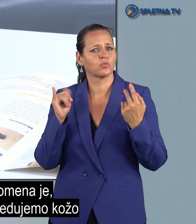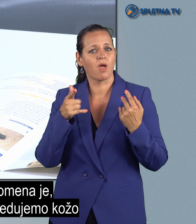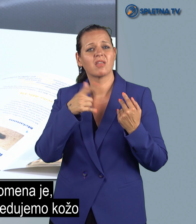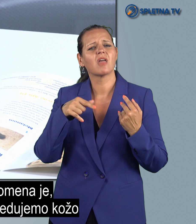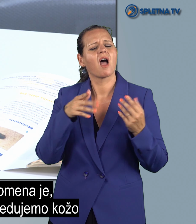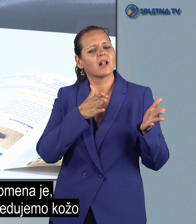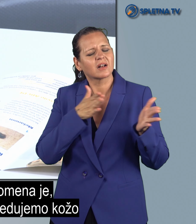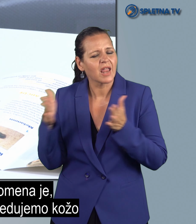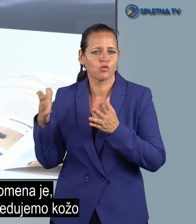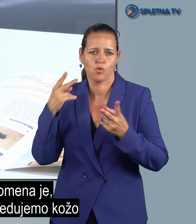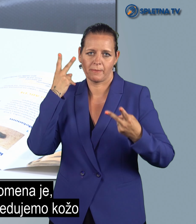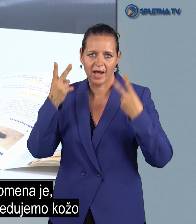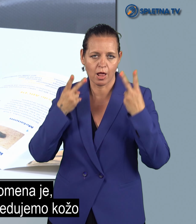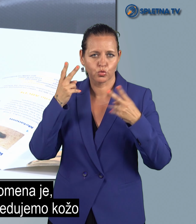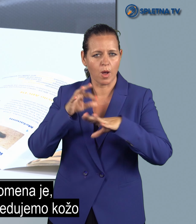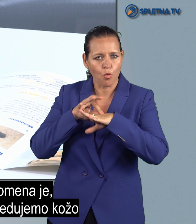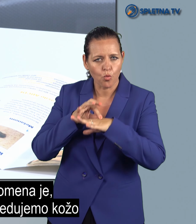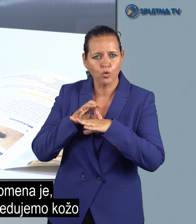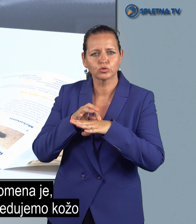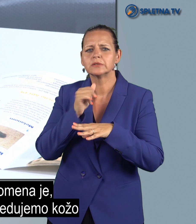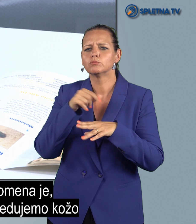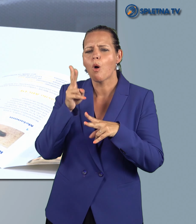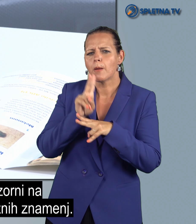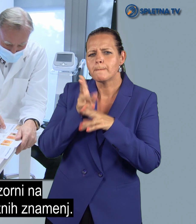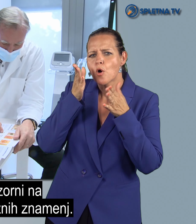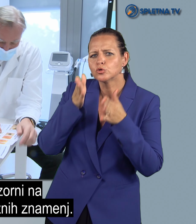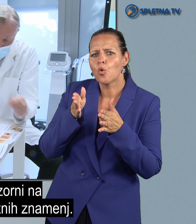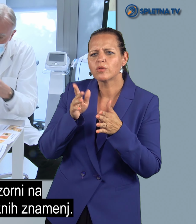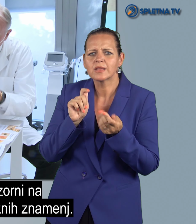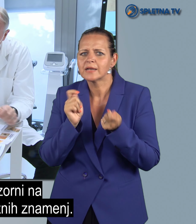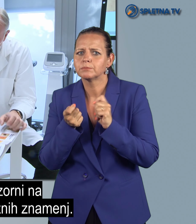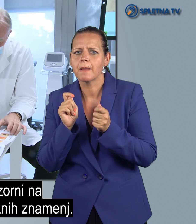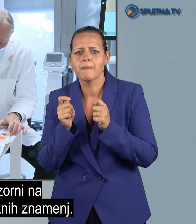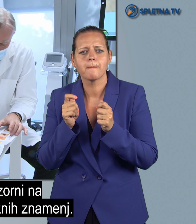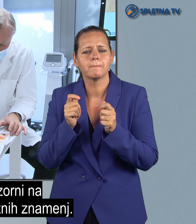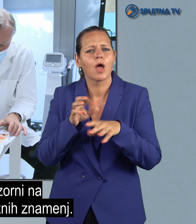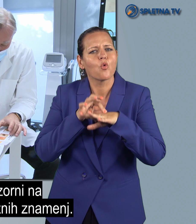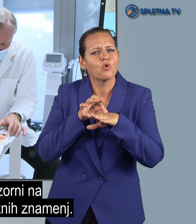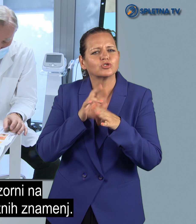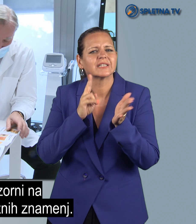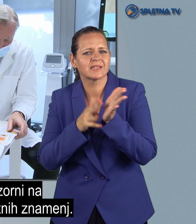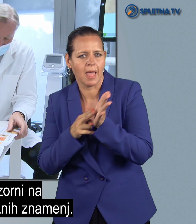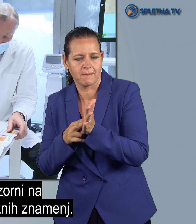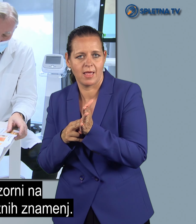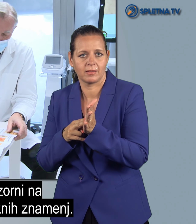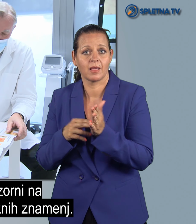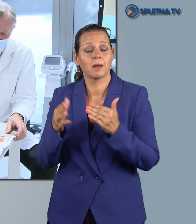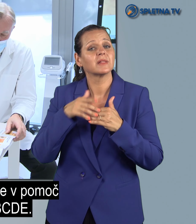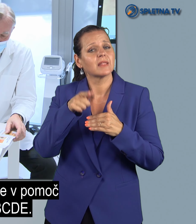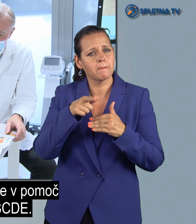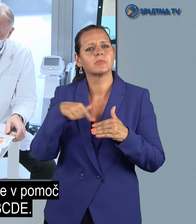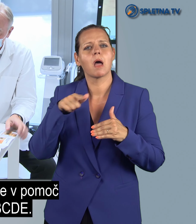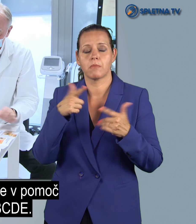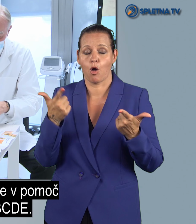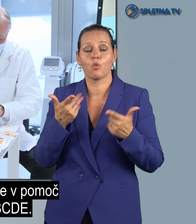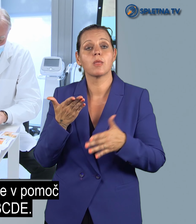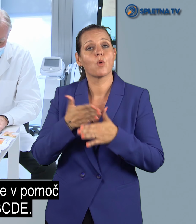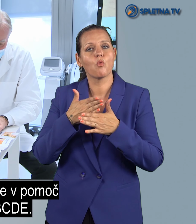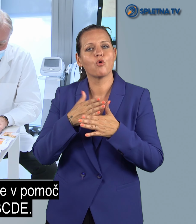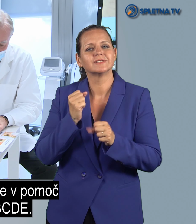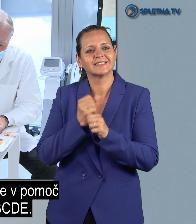Ključnega pomena je, da si redno pregledujemo kožo in smo pozorni na spremembe kožnih znamenj. Pri tem nam